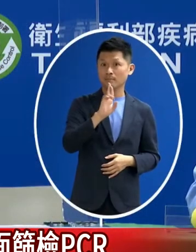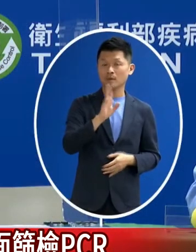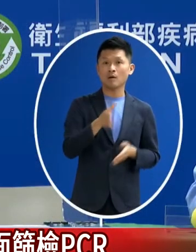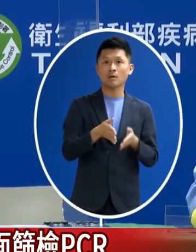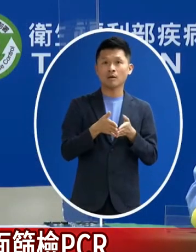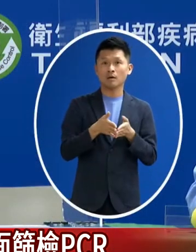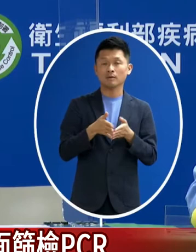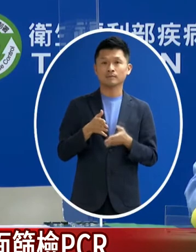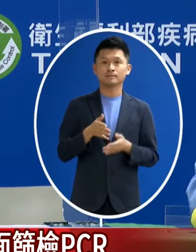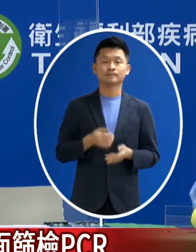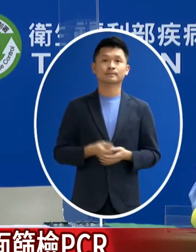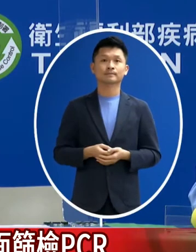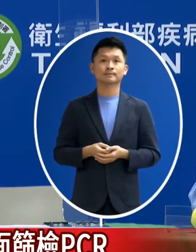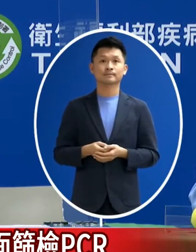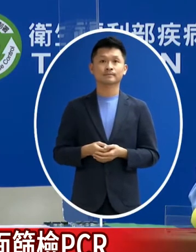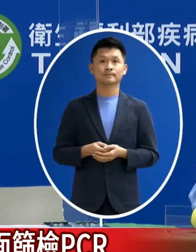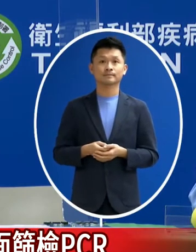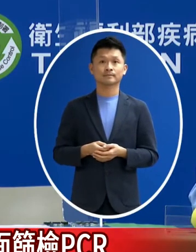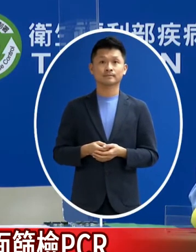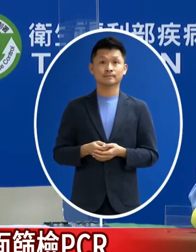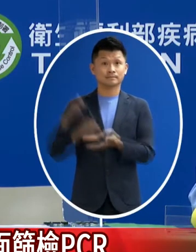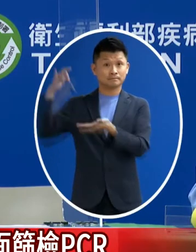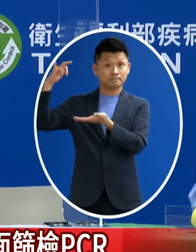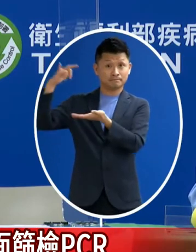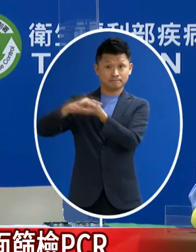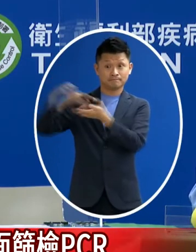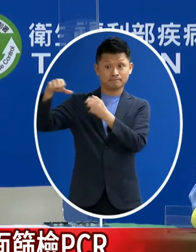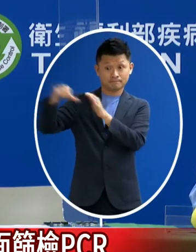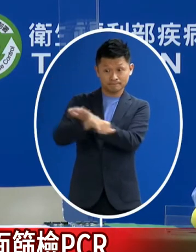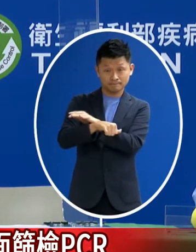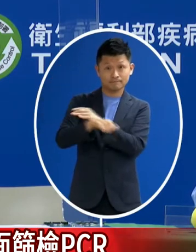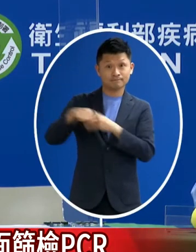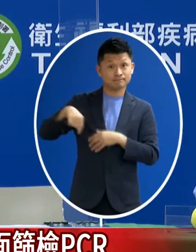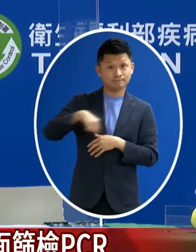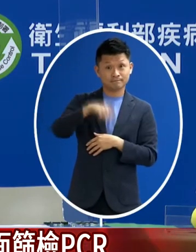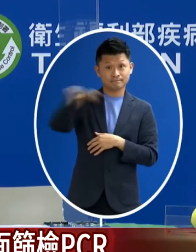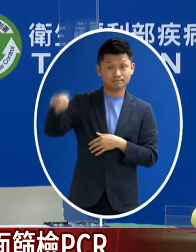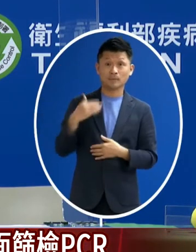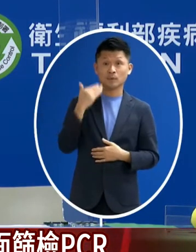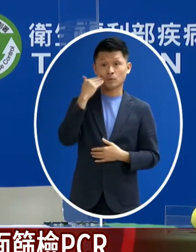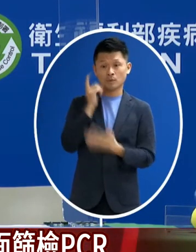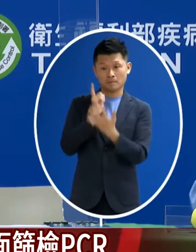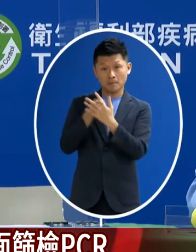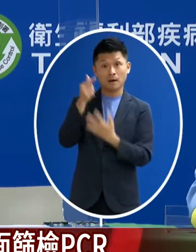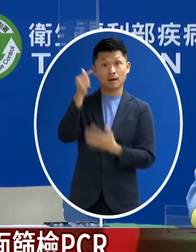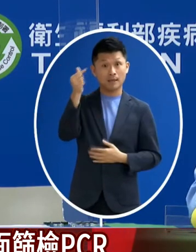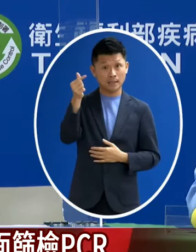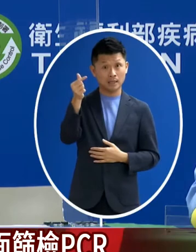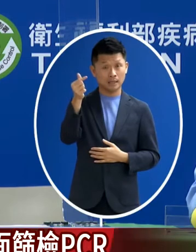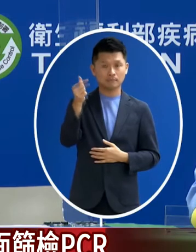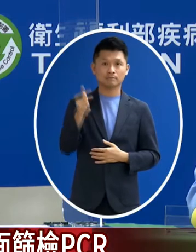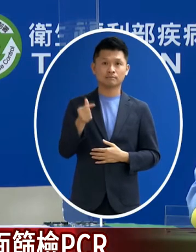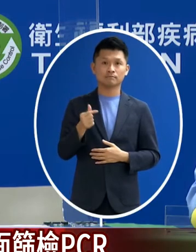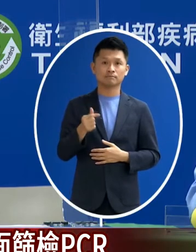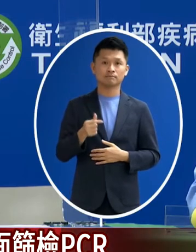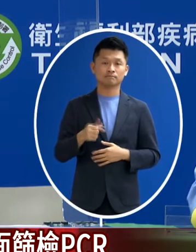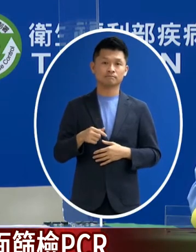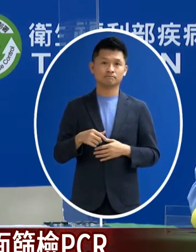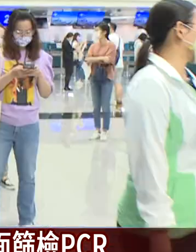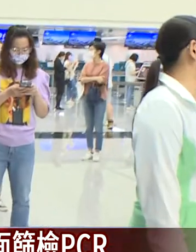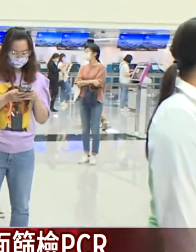那这些在入境的所有的旅客如果在检验出阳性的，那我们都会送基因定